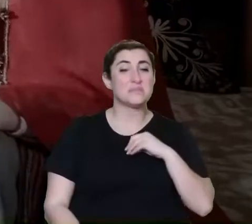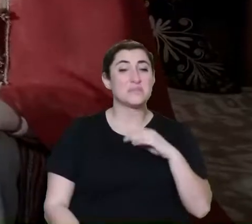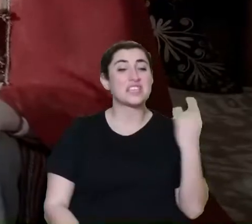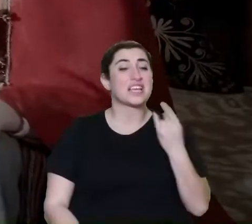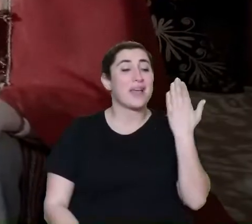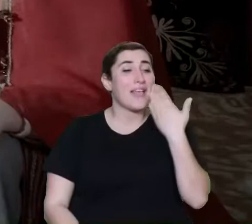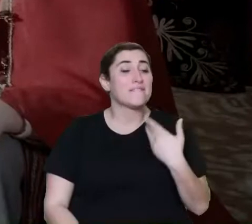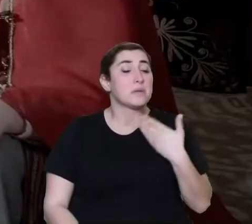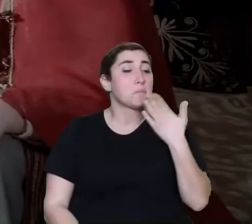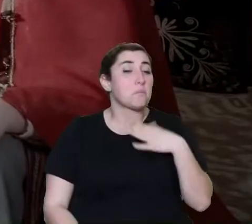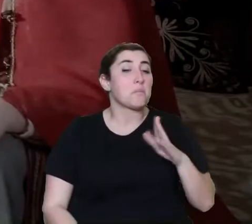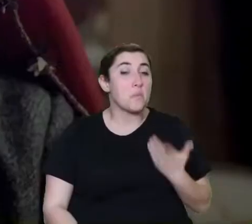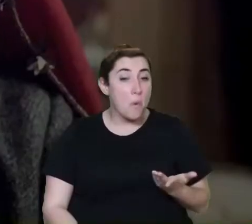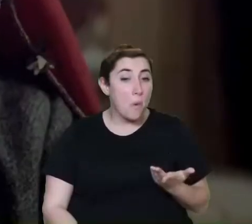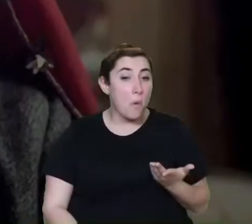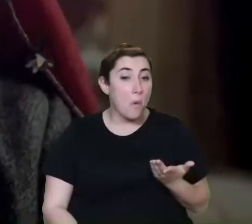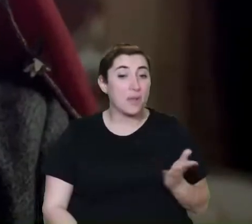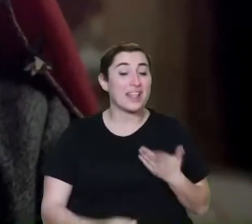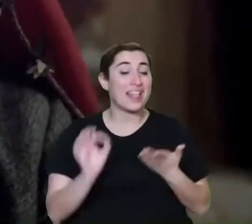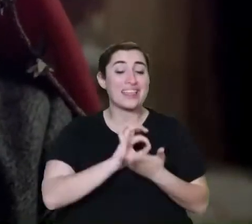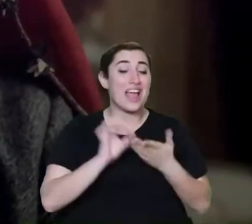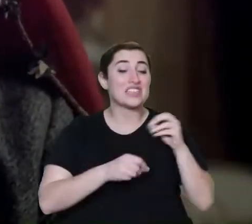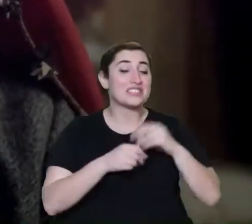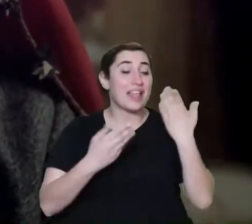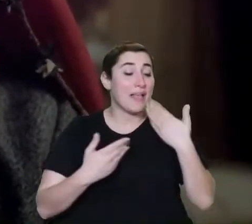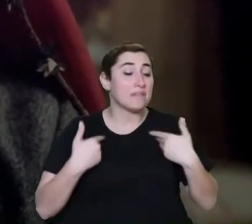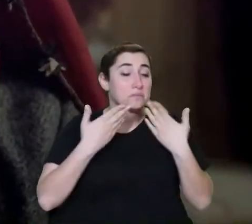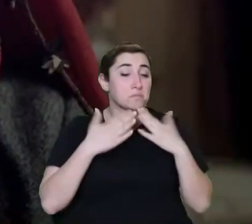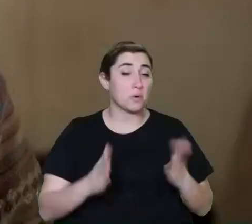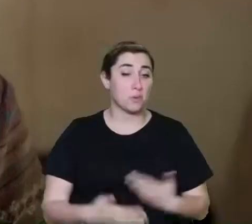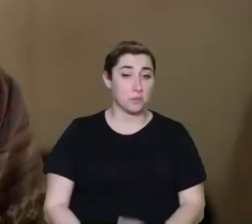gezip tozmaya hevesim var, ne de ders çalışmaya hevesim.